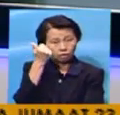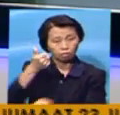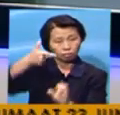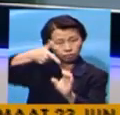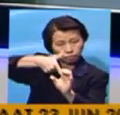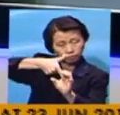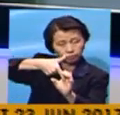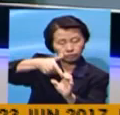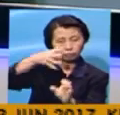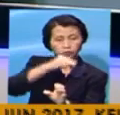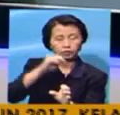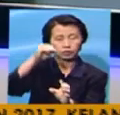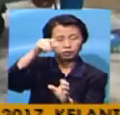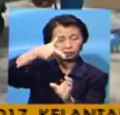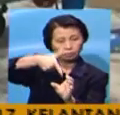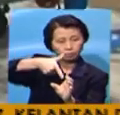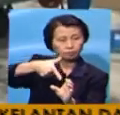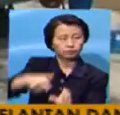dan